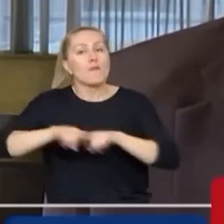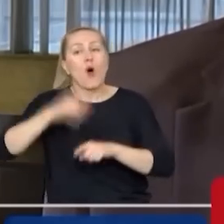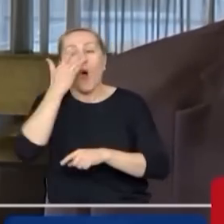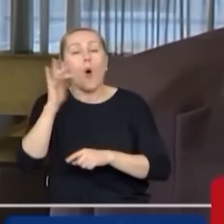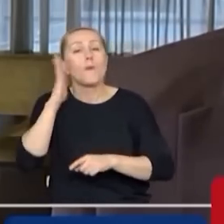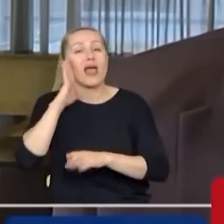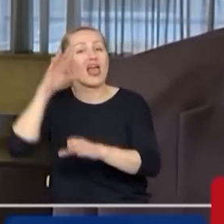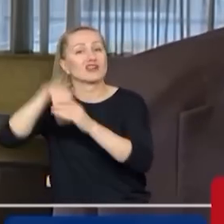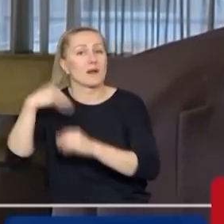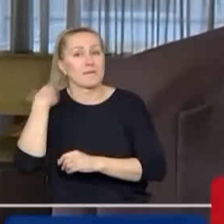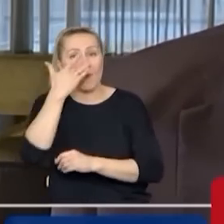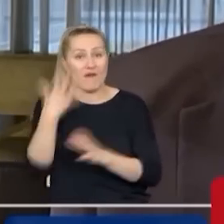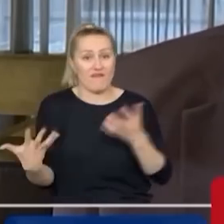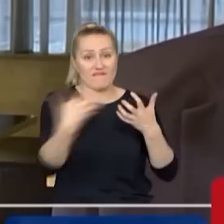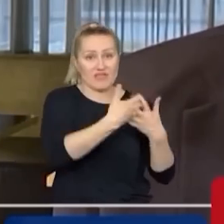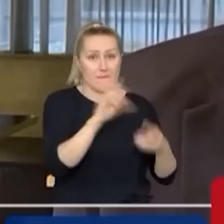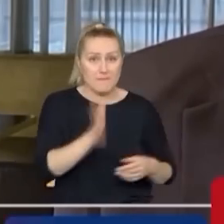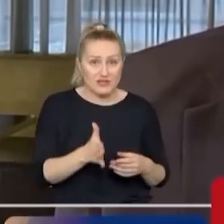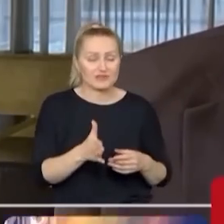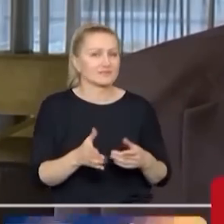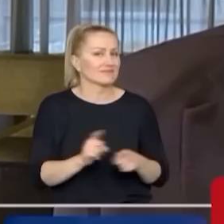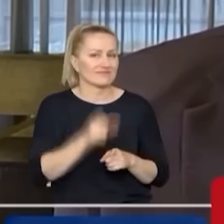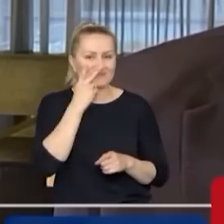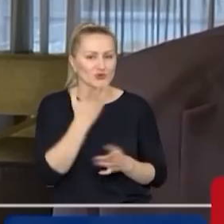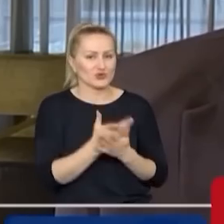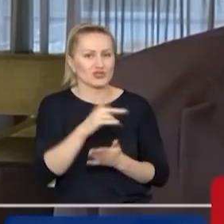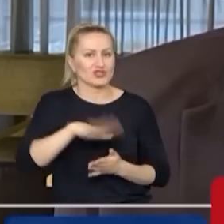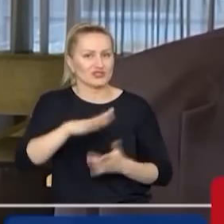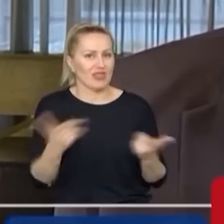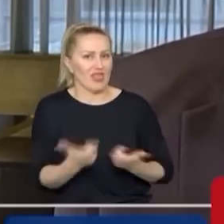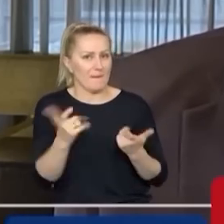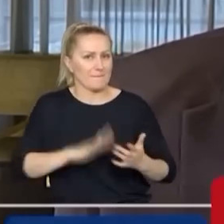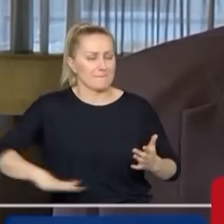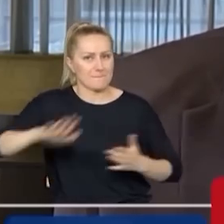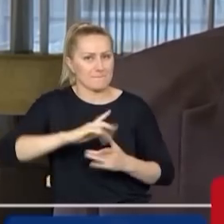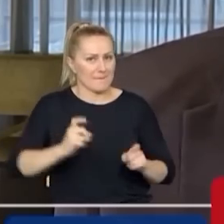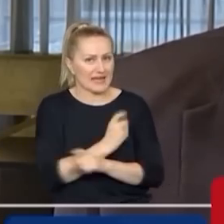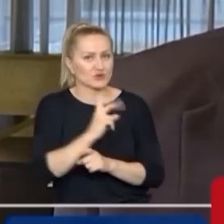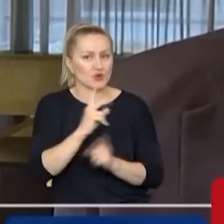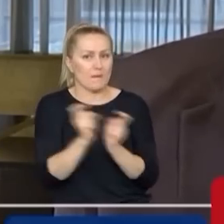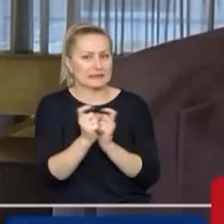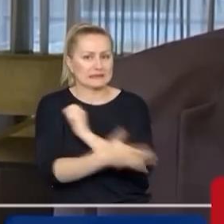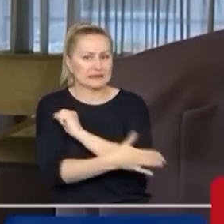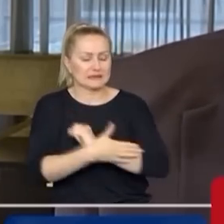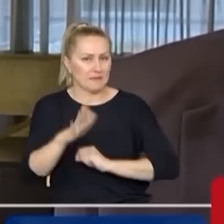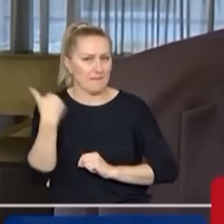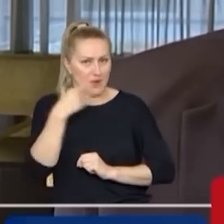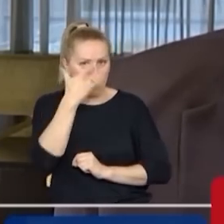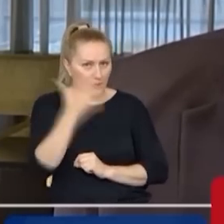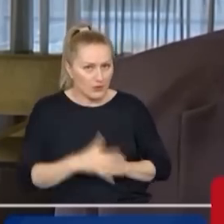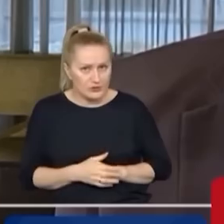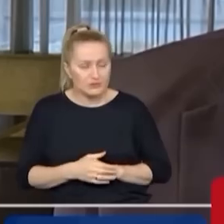na terenie Białorusi, dołączą do tej jednostki, to już jest wyzwanie dla bezpieczeństwa krajów graniczących z Białorusią.